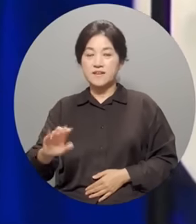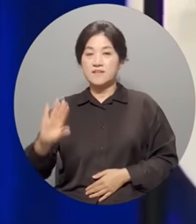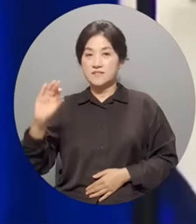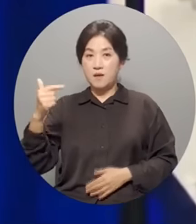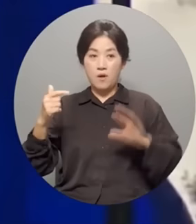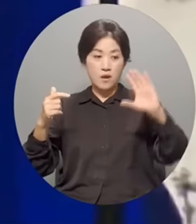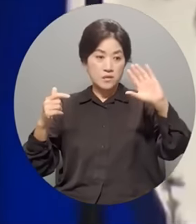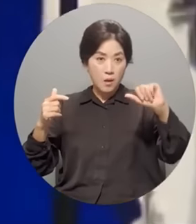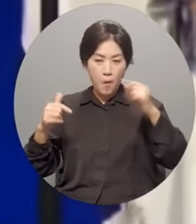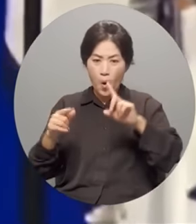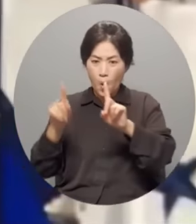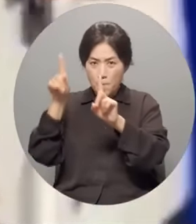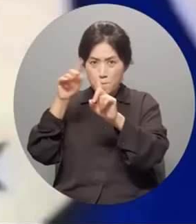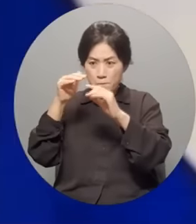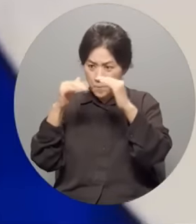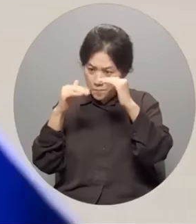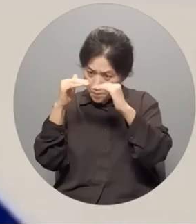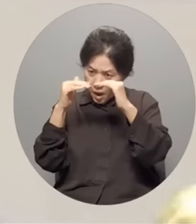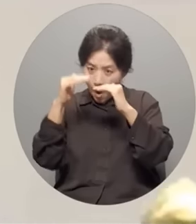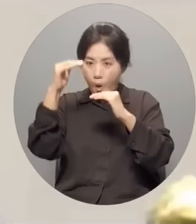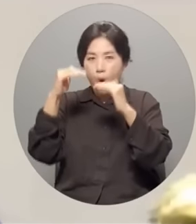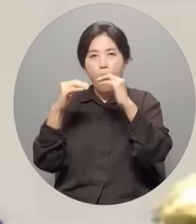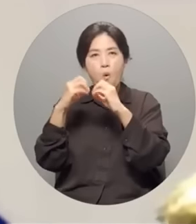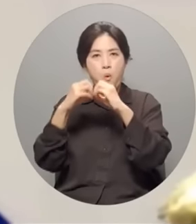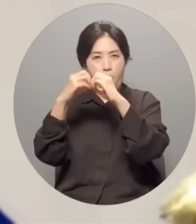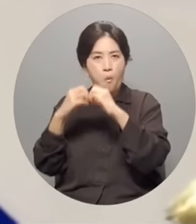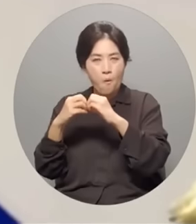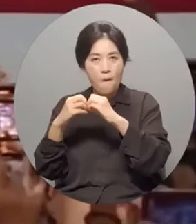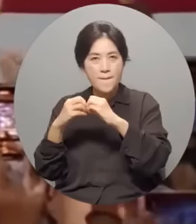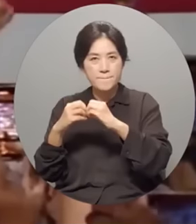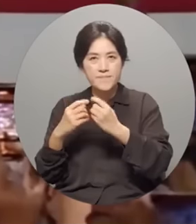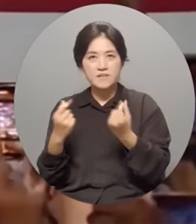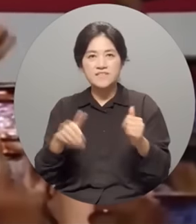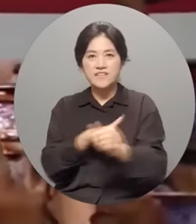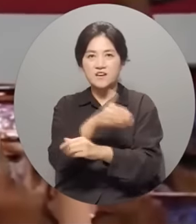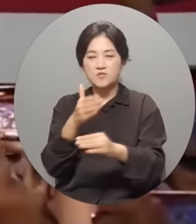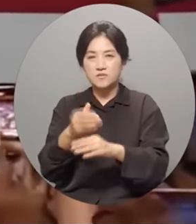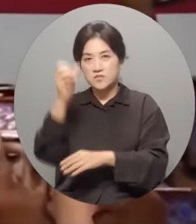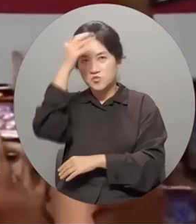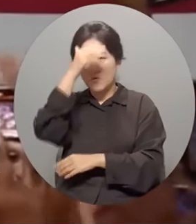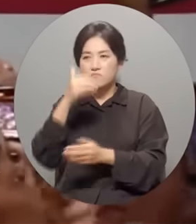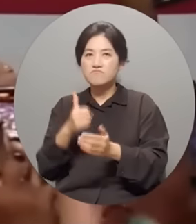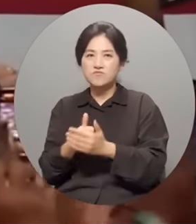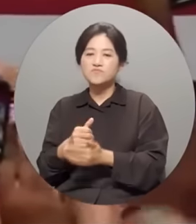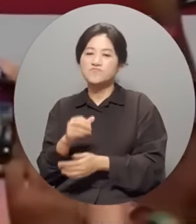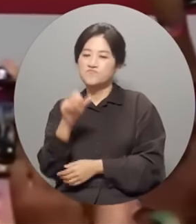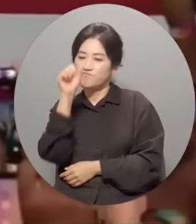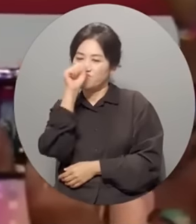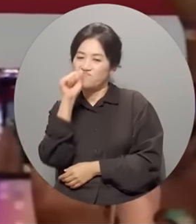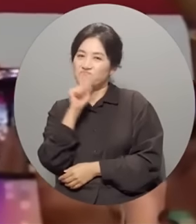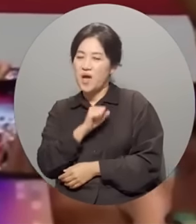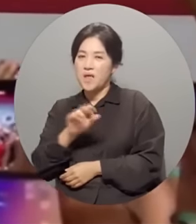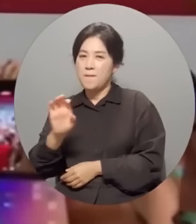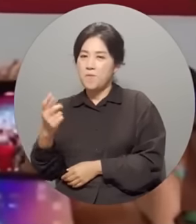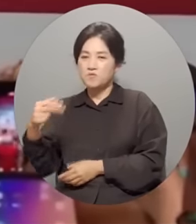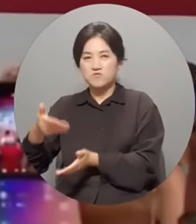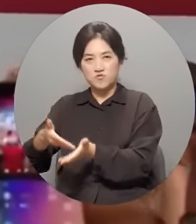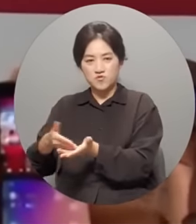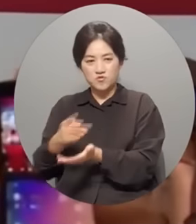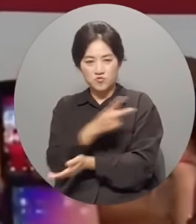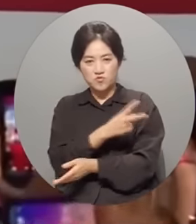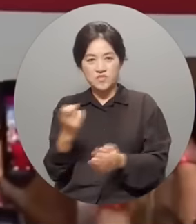불과 1%포인트 차이로 더 박빙이었습니다. 이런 가운데 트럼프가 선호하는 폭스뉴스는 양자간 TV